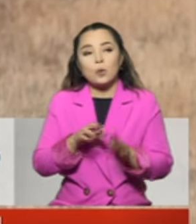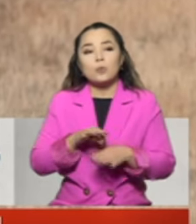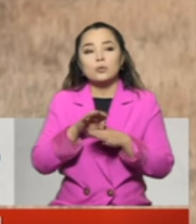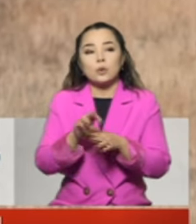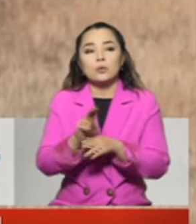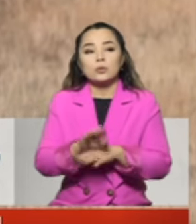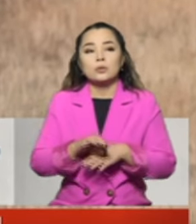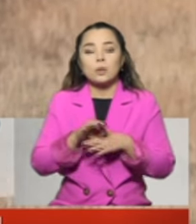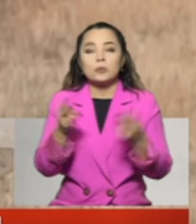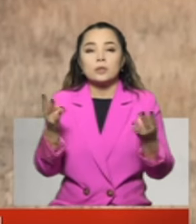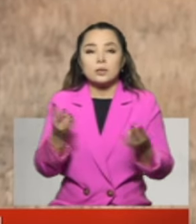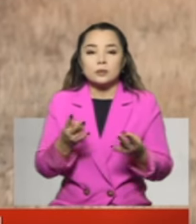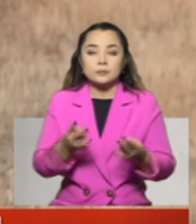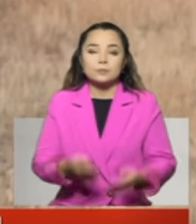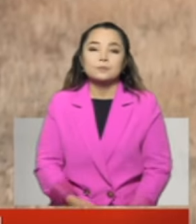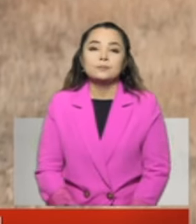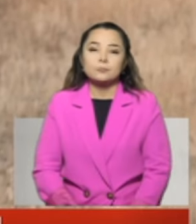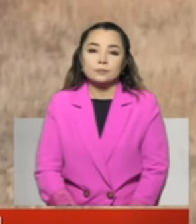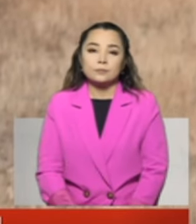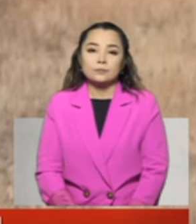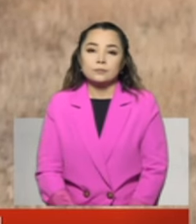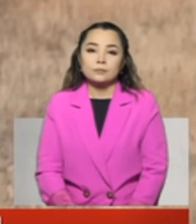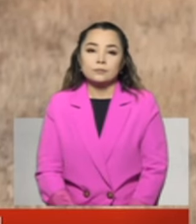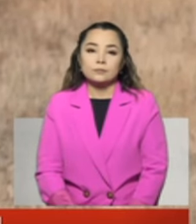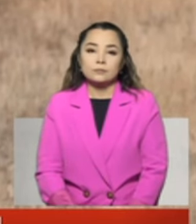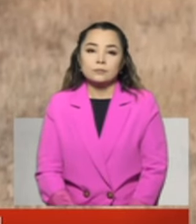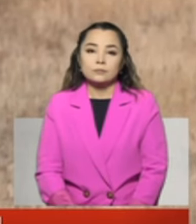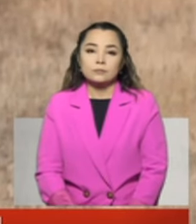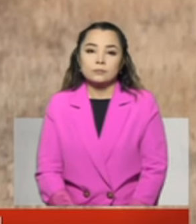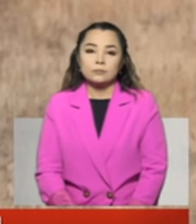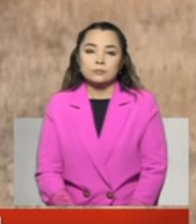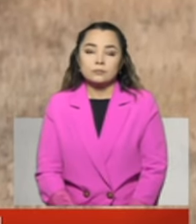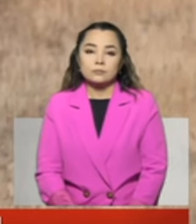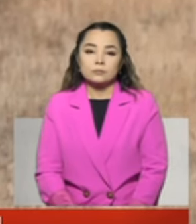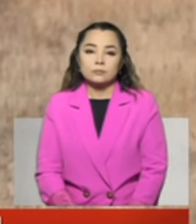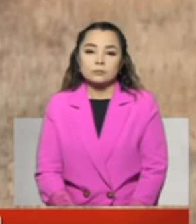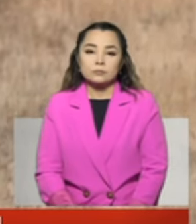өтуі тиіс. Нұрсұлтан Нұрсейіт, Өнербек Жаңабай, Қазақстан ұлттық телеарнасы, Атырау облысы.